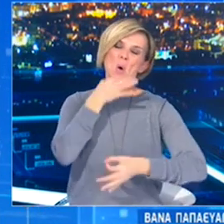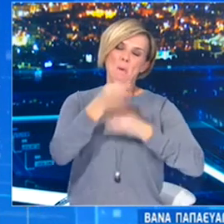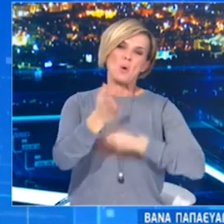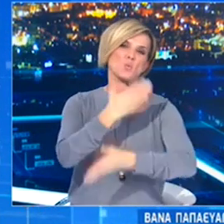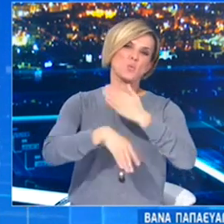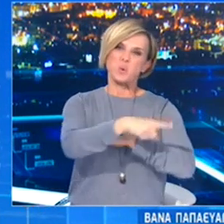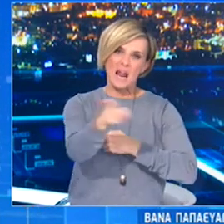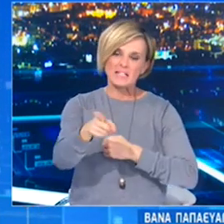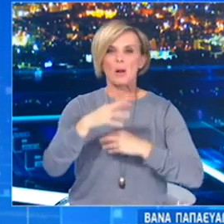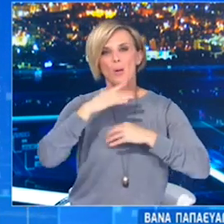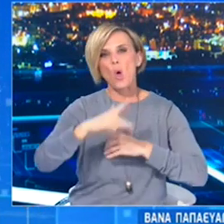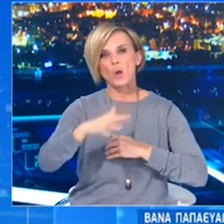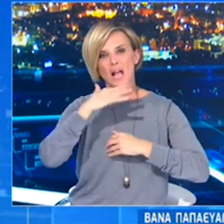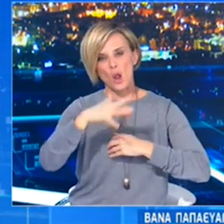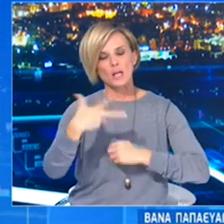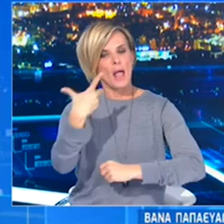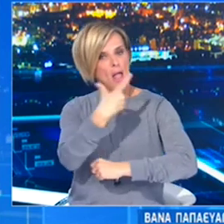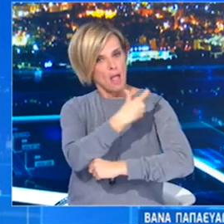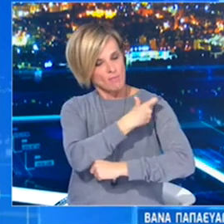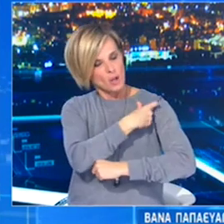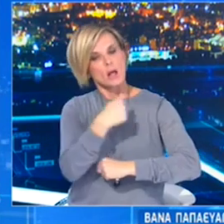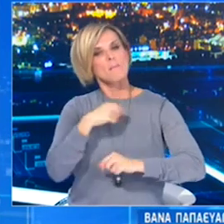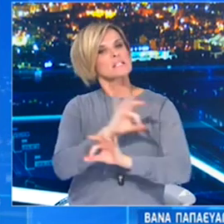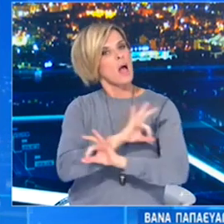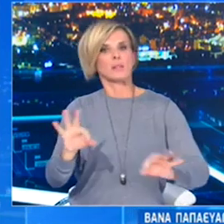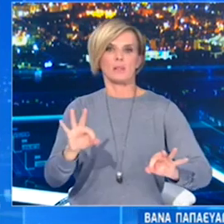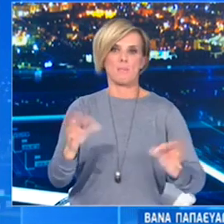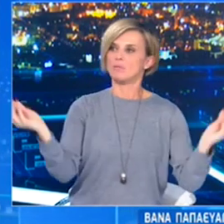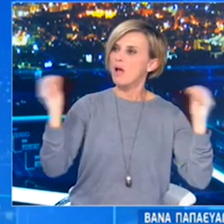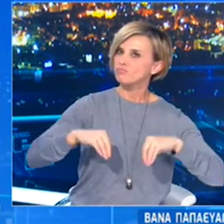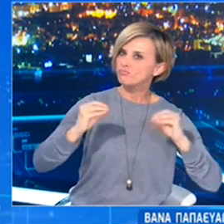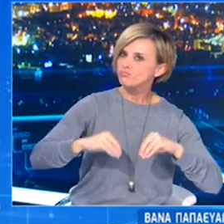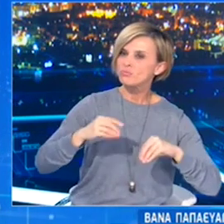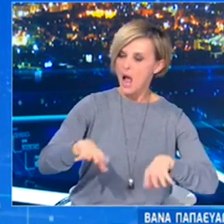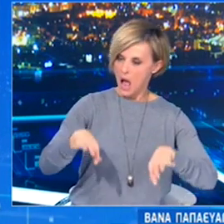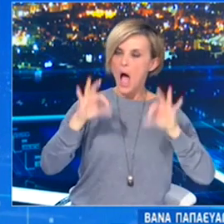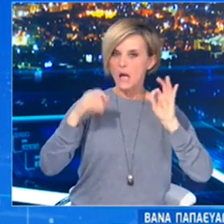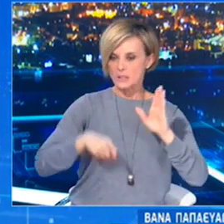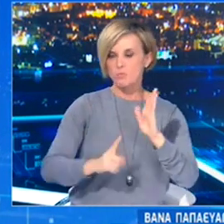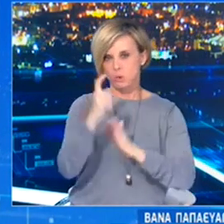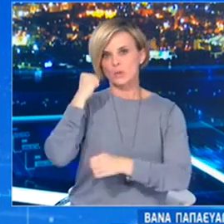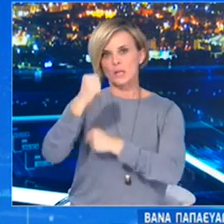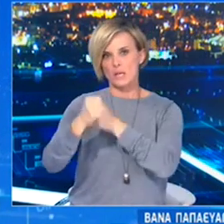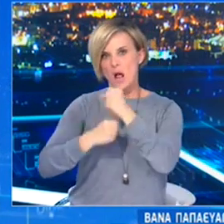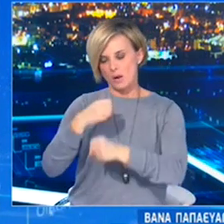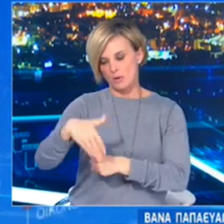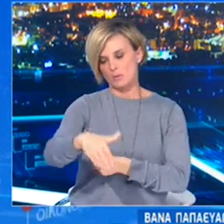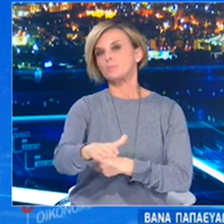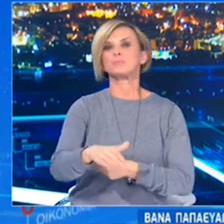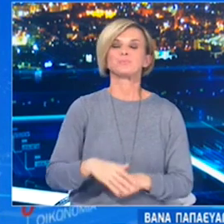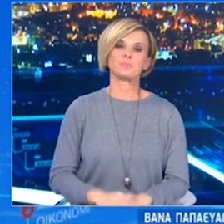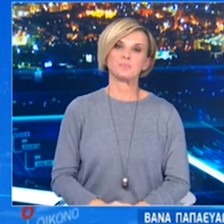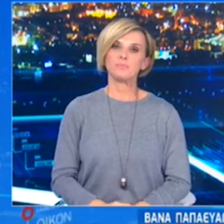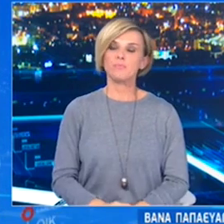τα εμβόλια που θα έχουμε στα αρχαία για μας στις αρχές του χρόνου. Έχουμε χρόνο για να συζητήσουμε για αυτά μέσα στις επόμενες εβδομάδες. Το μόνο